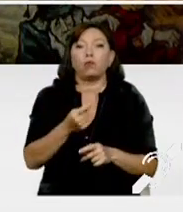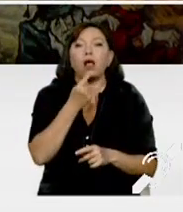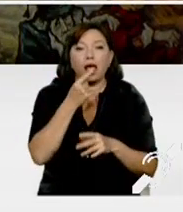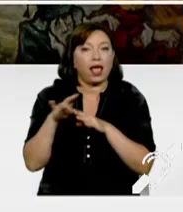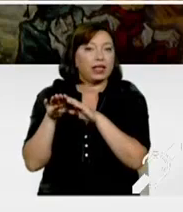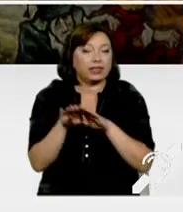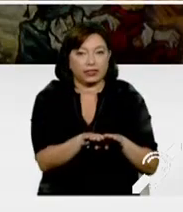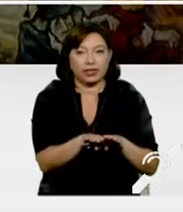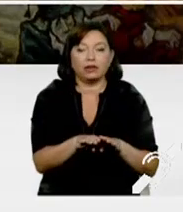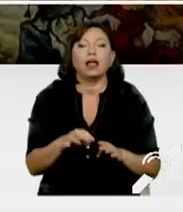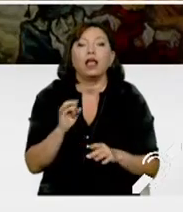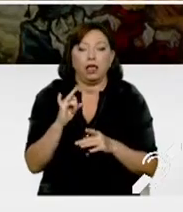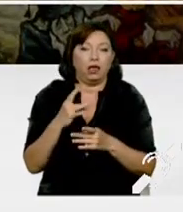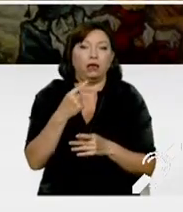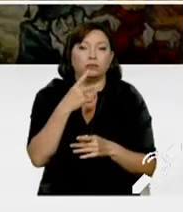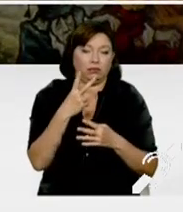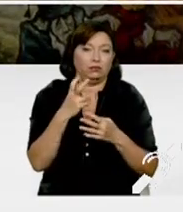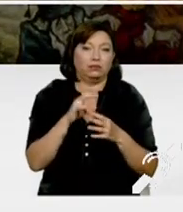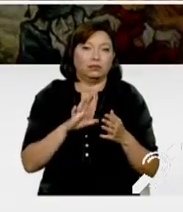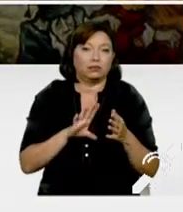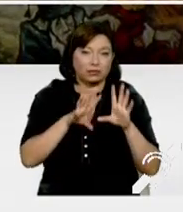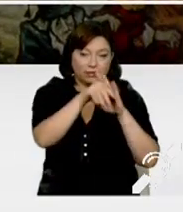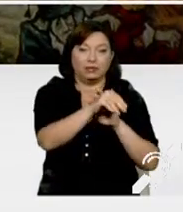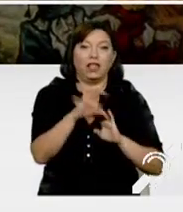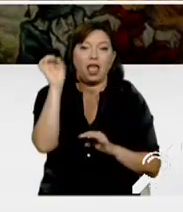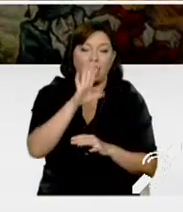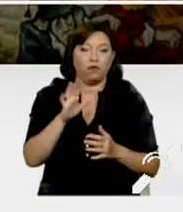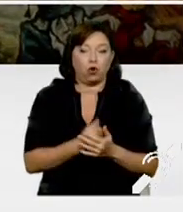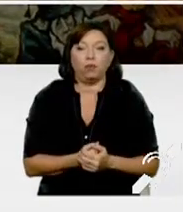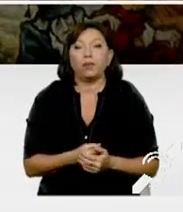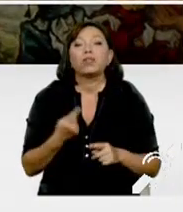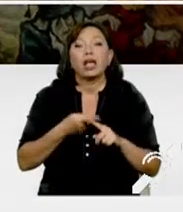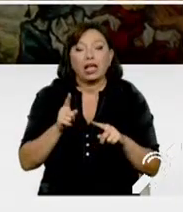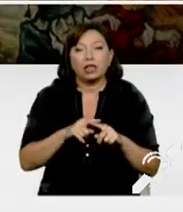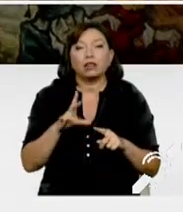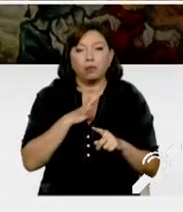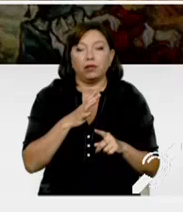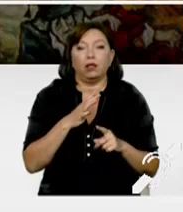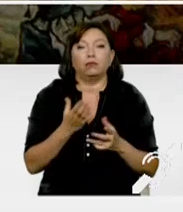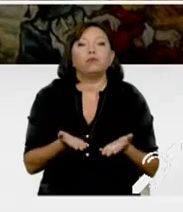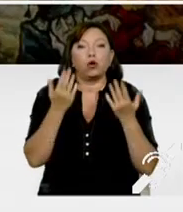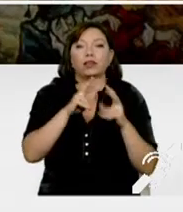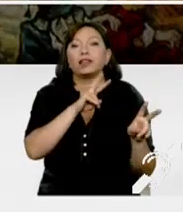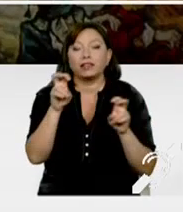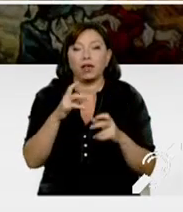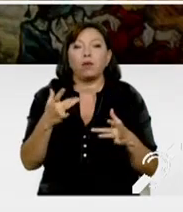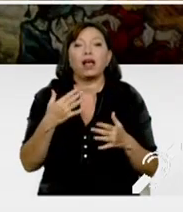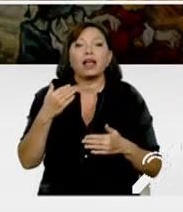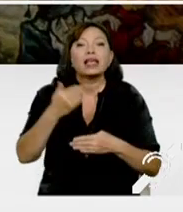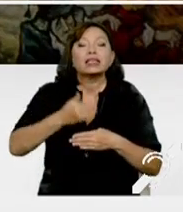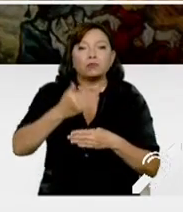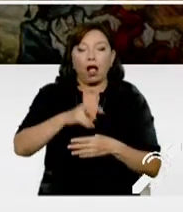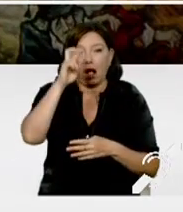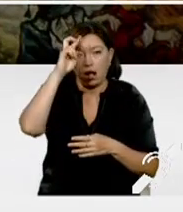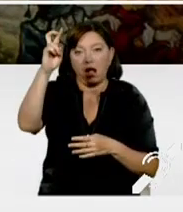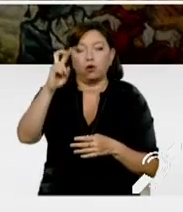lingvistice, identități europene. Cortina reuniunii a fost ridicată în această seară de spectacolul